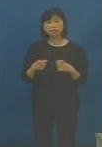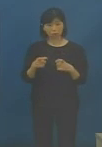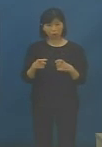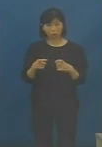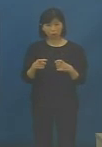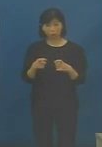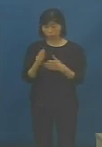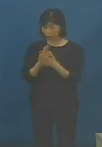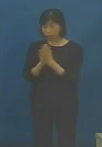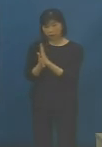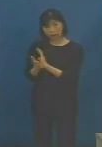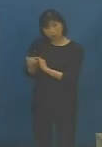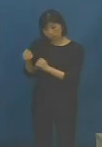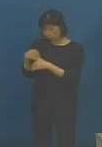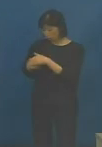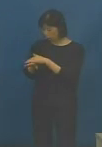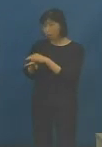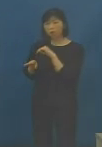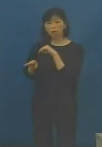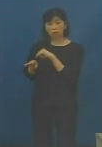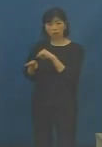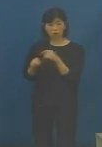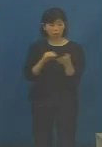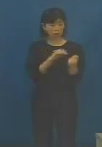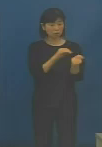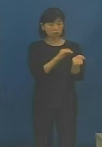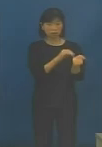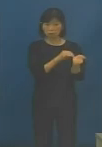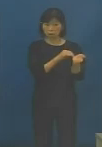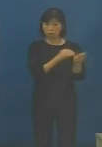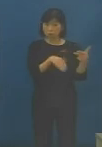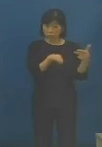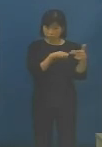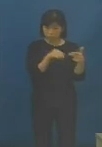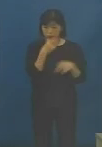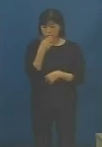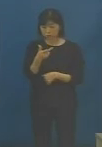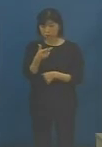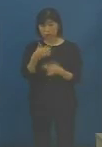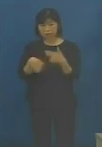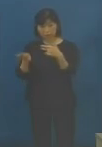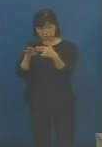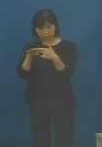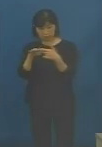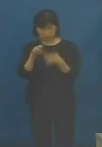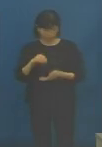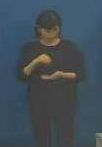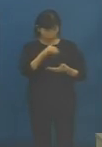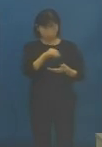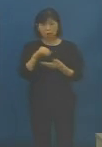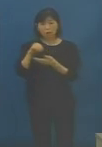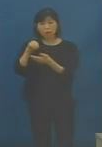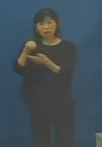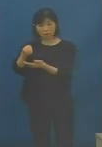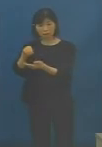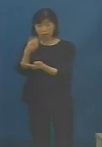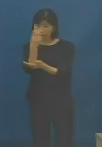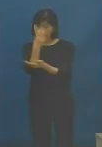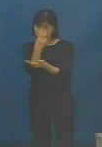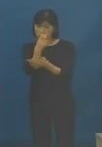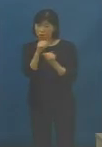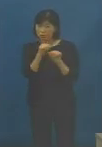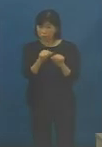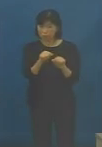分をですね、これをこうした医療施設福祉施設に、すぐさまこうお持ちをして、やっていただくということも始め